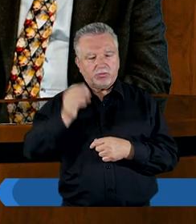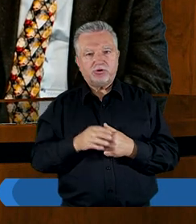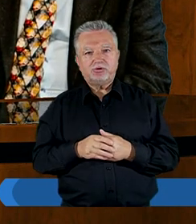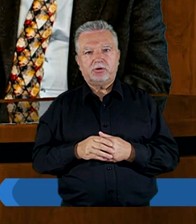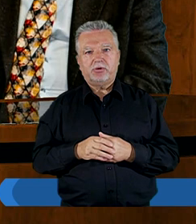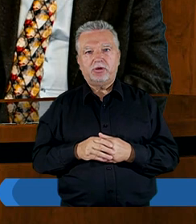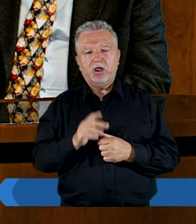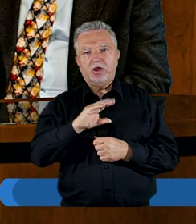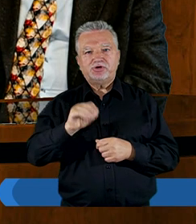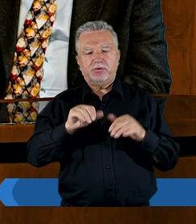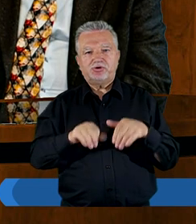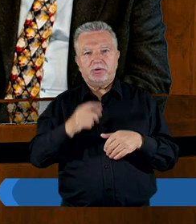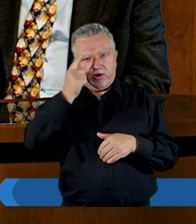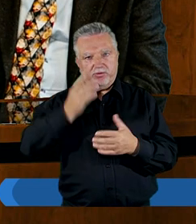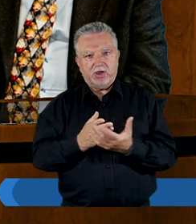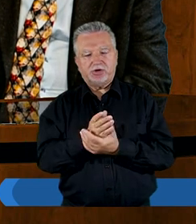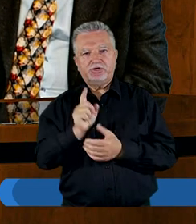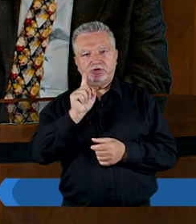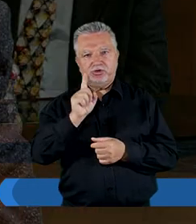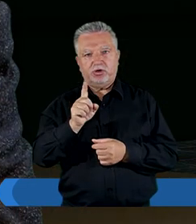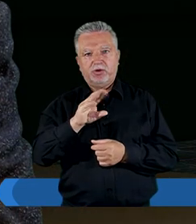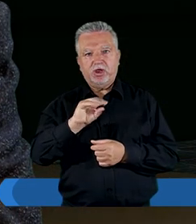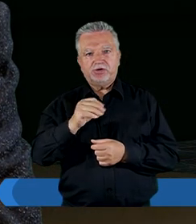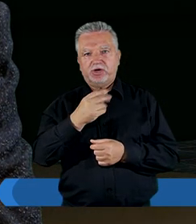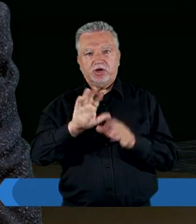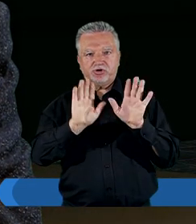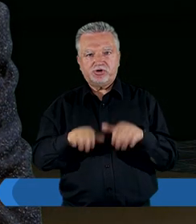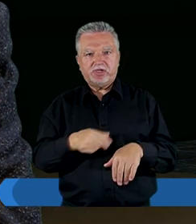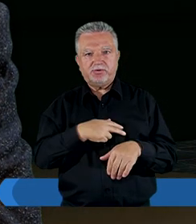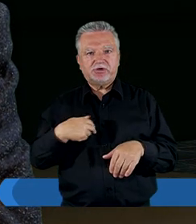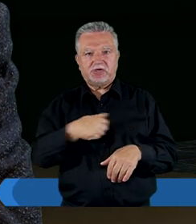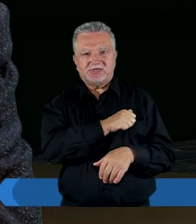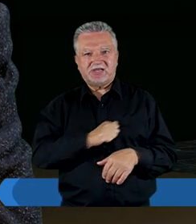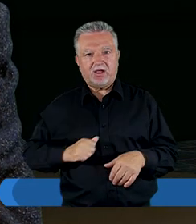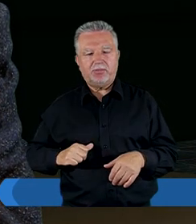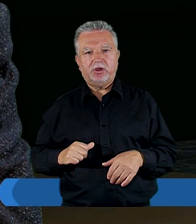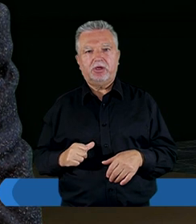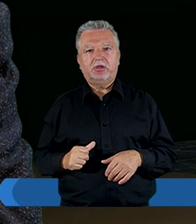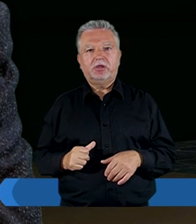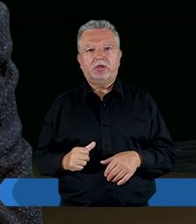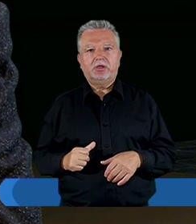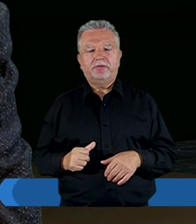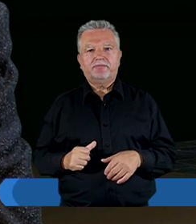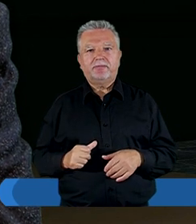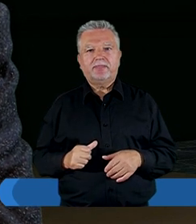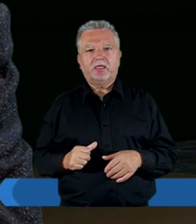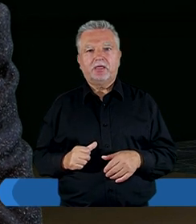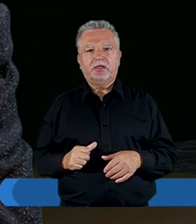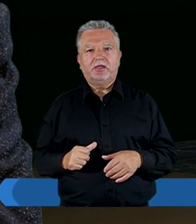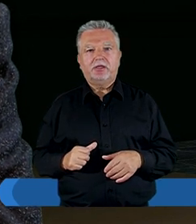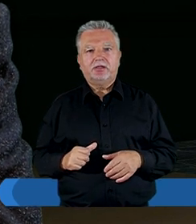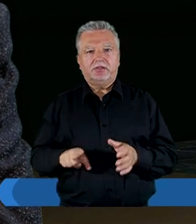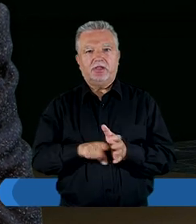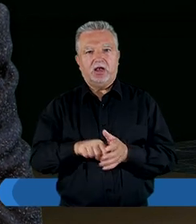możemy wierzyć Tobie, że nie zostawisz nas samych na pastwę losu, na pastwę szatana i